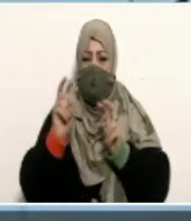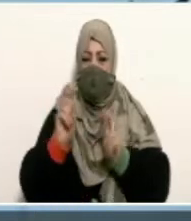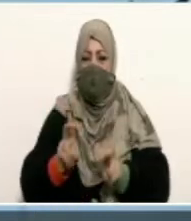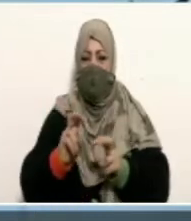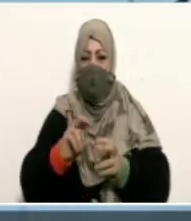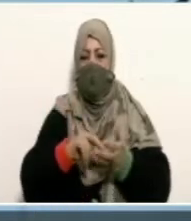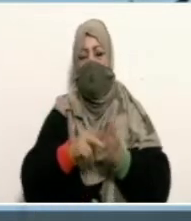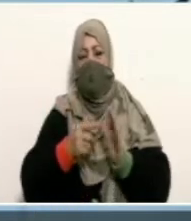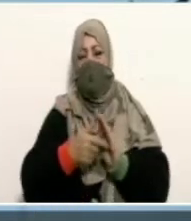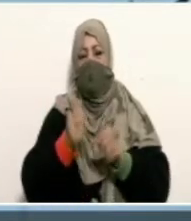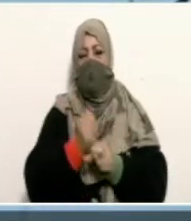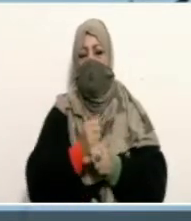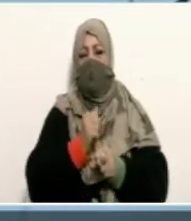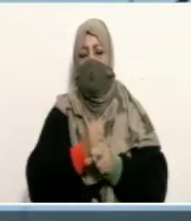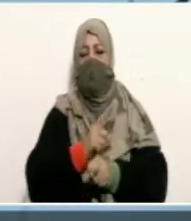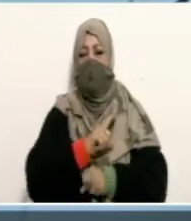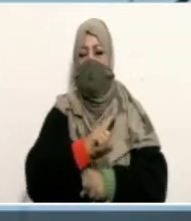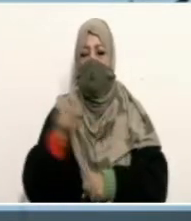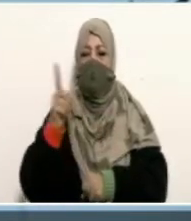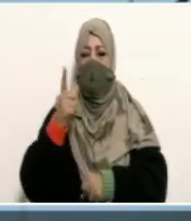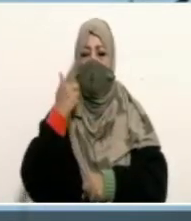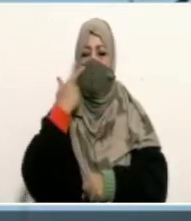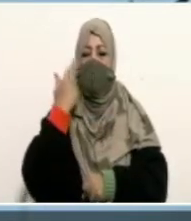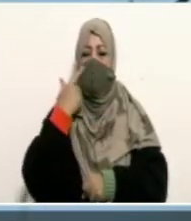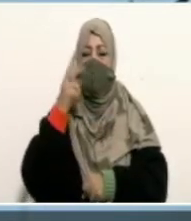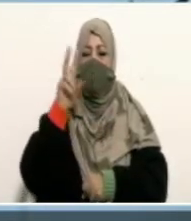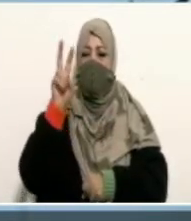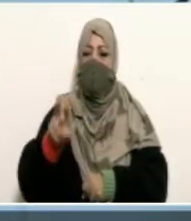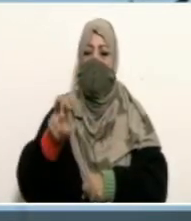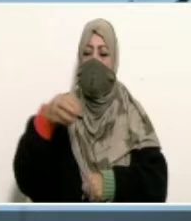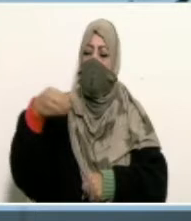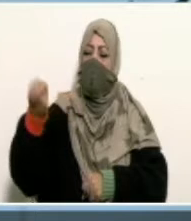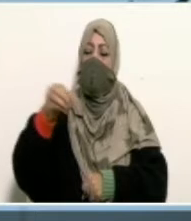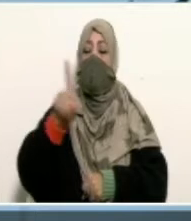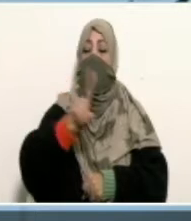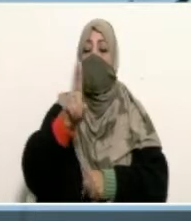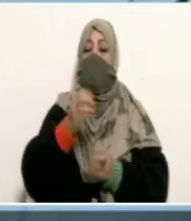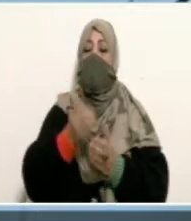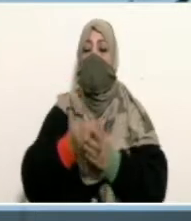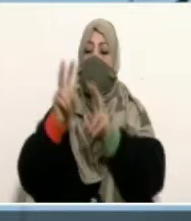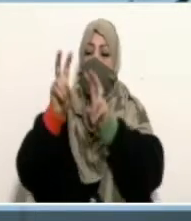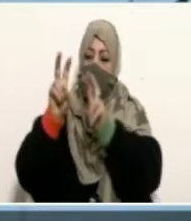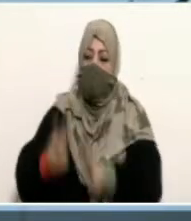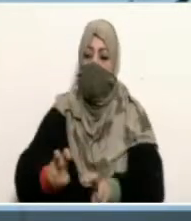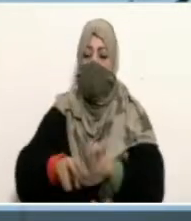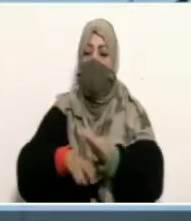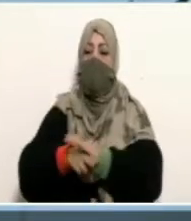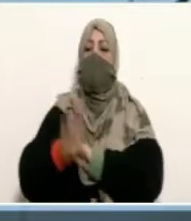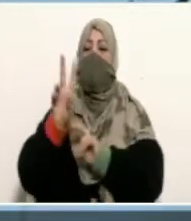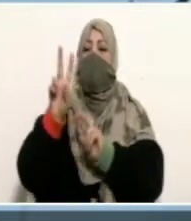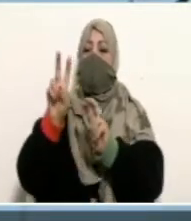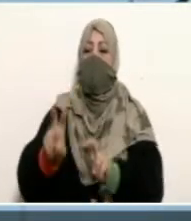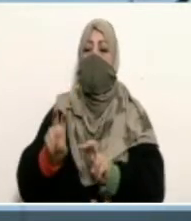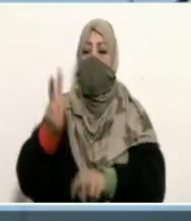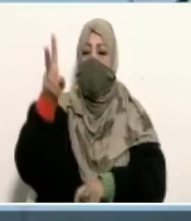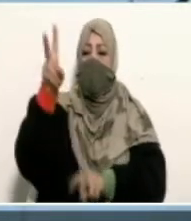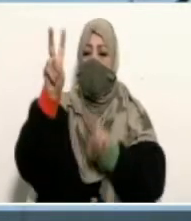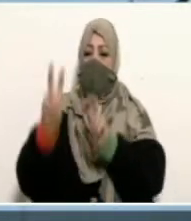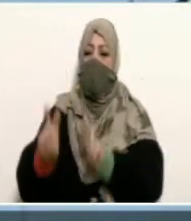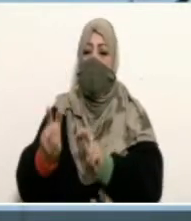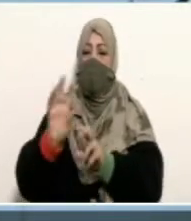المحبس عليهم ان يبيعوا ويتصرفوا، لان قلنا شان الحبس ان لا يباع ولا يتصرف ولا يوهب، فبالتالي هنا لا يتصرف